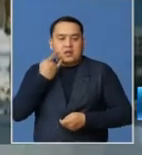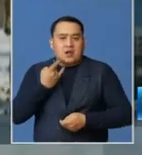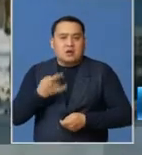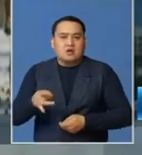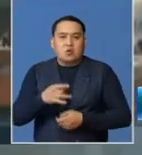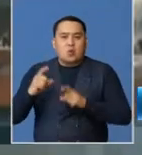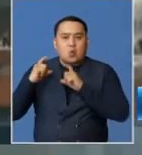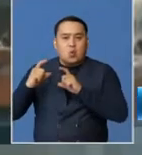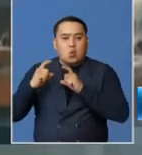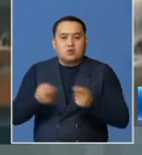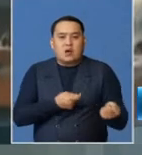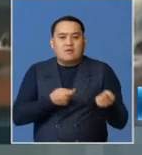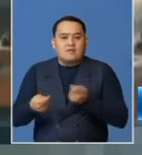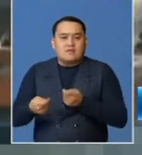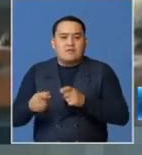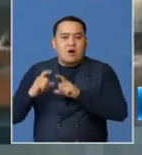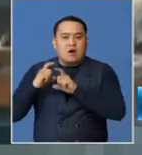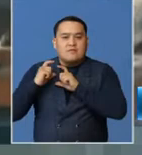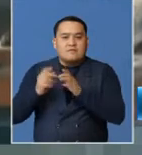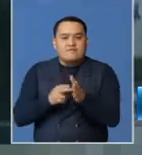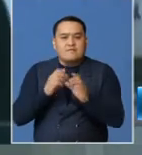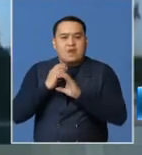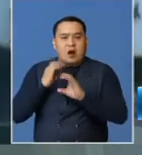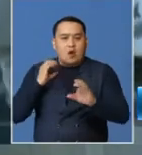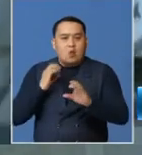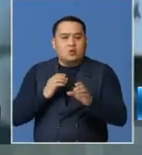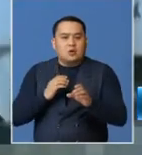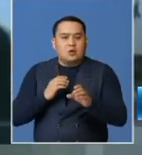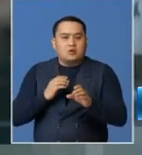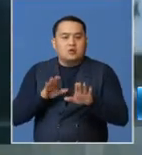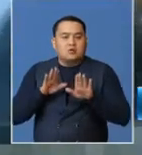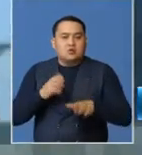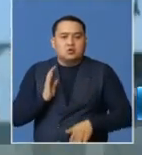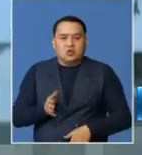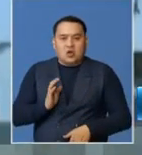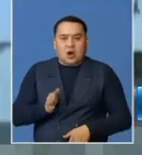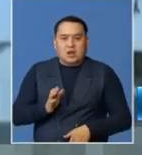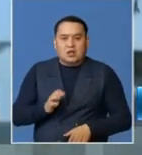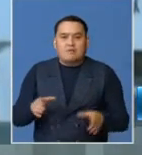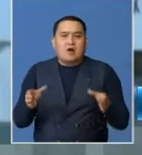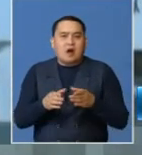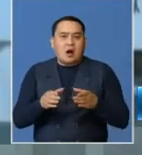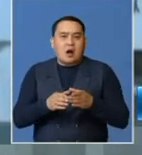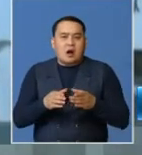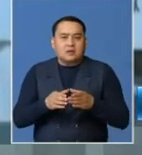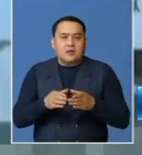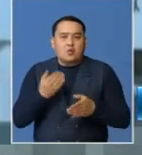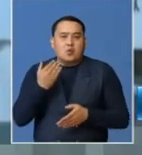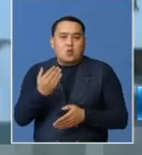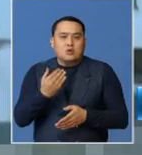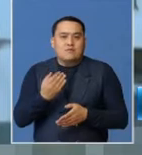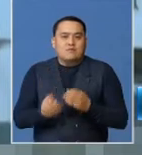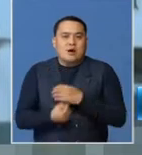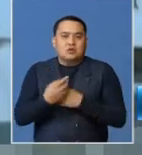отделения грузовых перевозок, вагоны для транспортировки зерна принадлежат частным трейдерам и компании «Астыхтранс». У